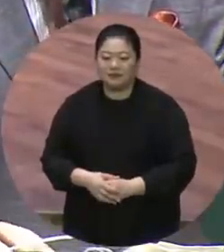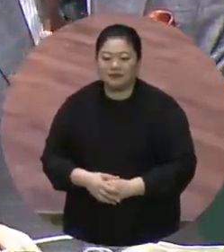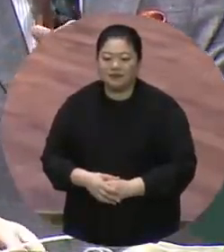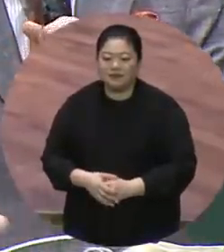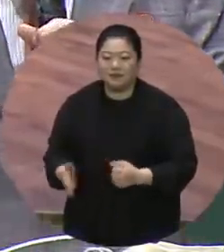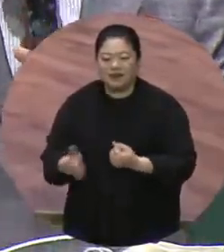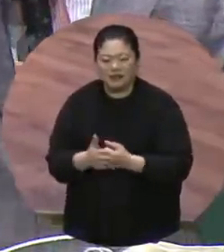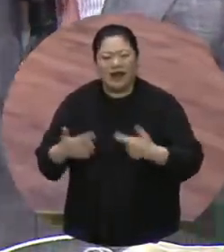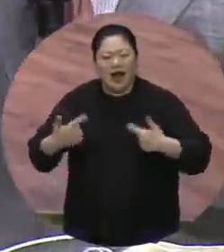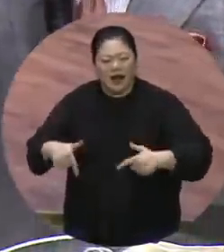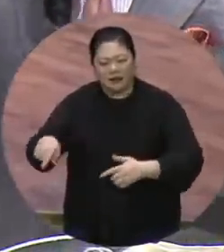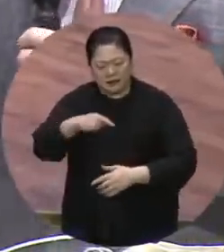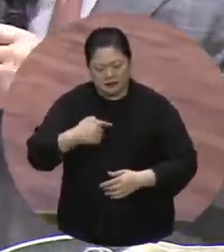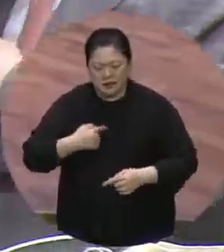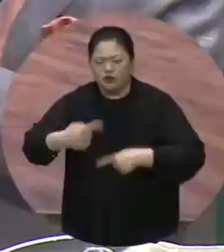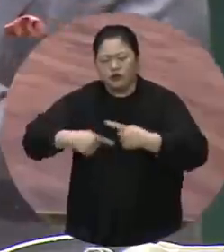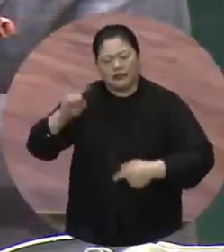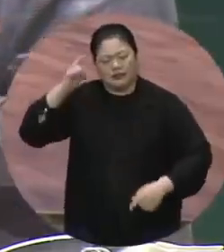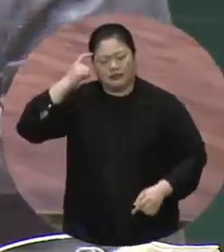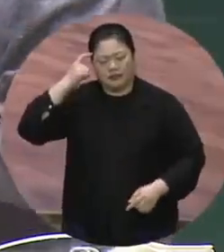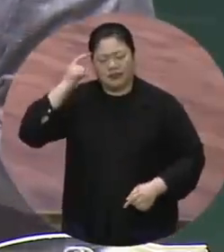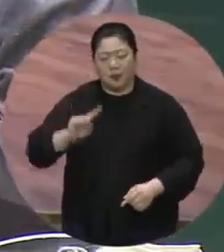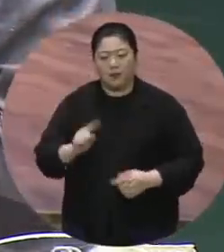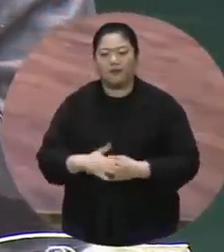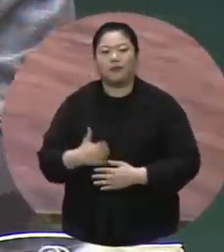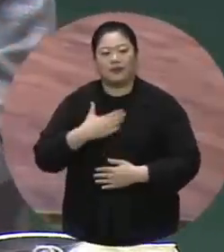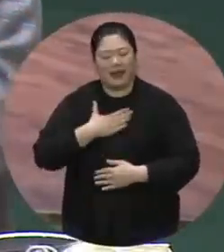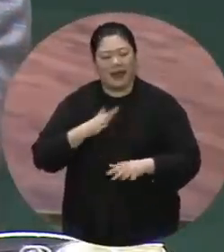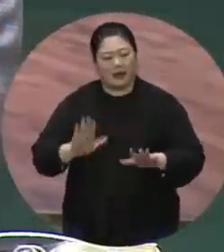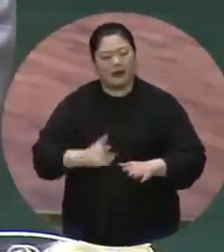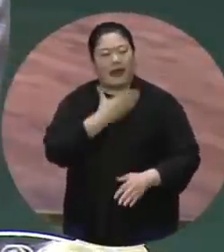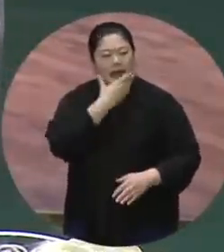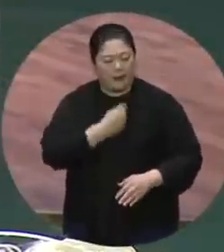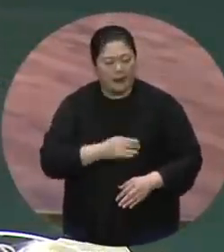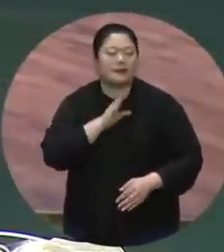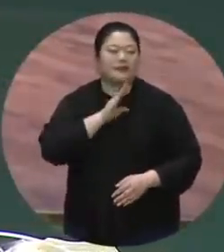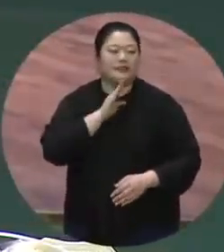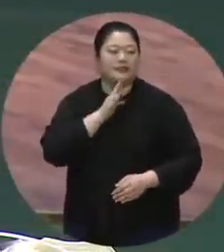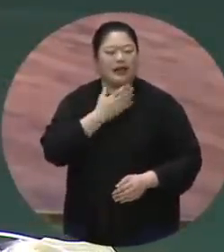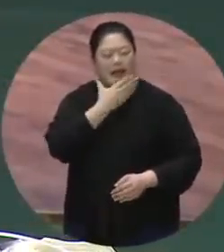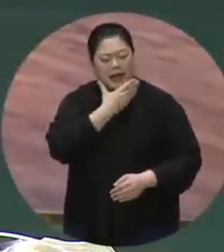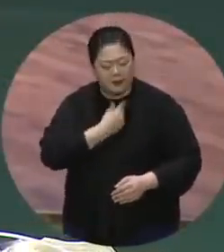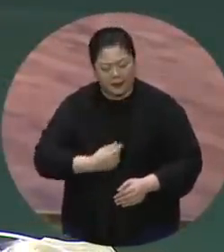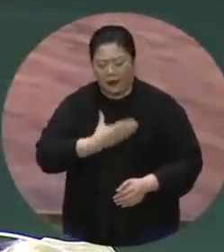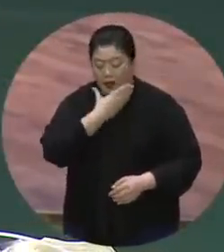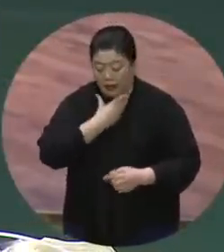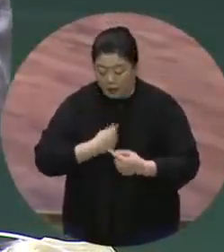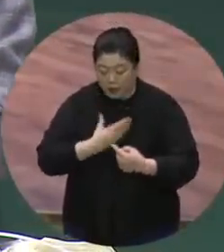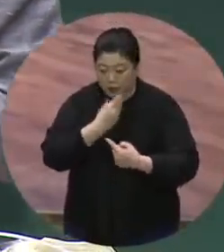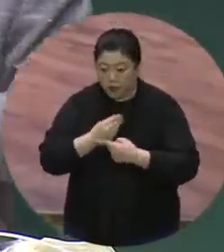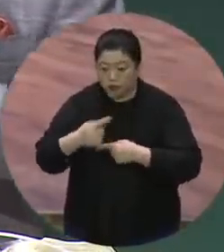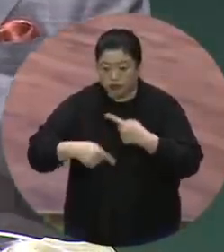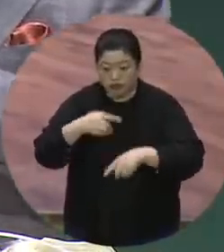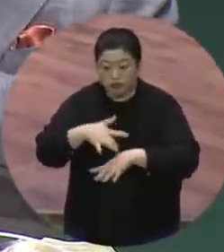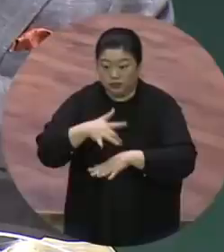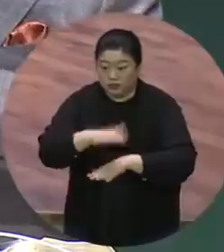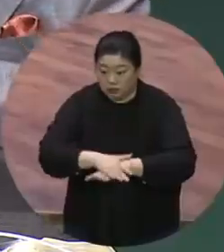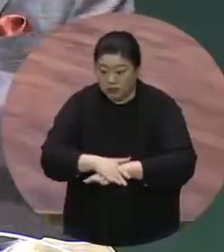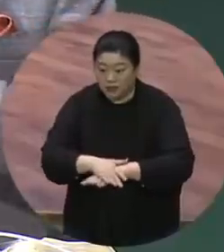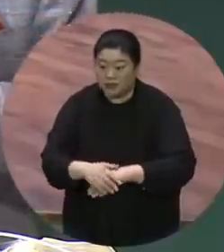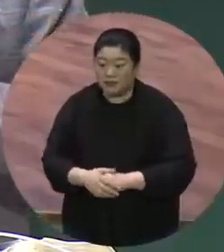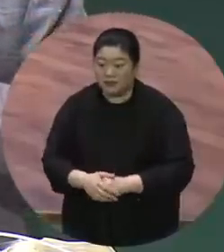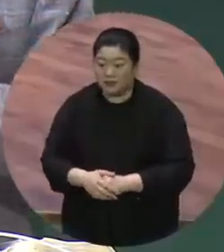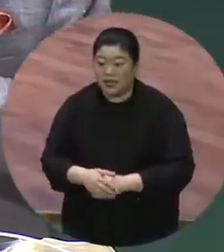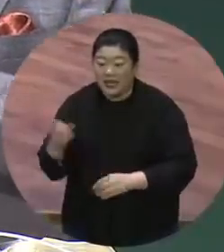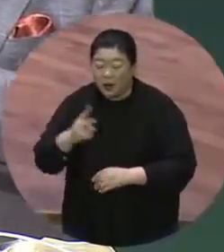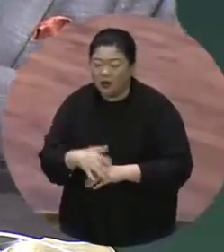여러분이 생각, 스스로 생각하시죠. 나는 참 행복한 사람이다. 그렇게 고백하시기 바랍니다. 성도님 참 행복해